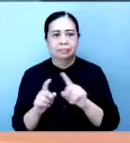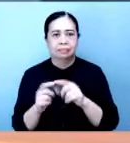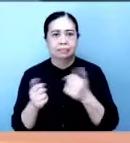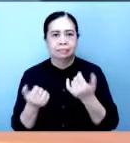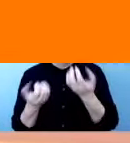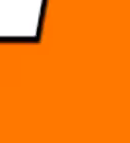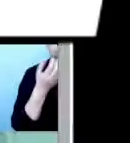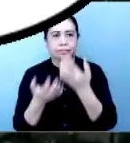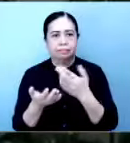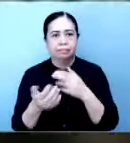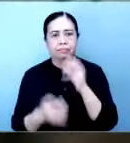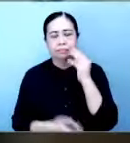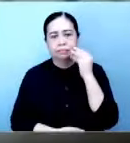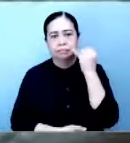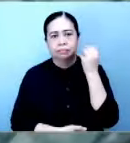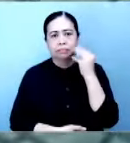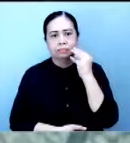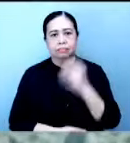Marfori.